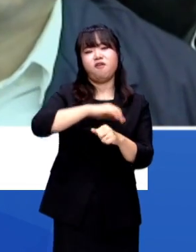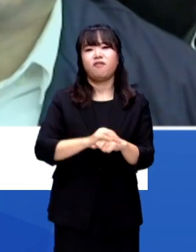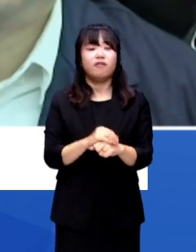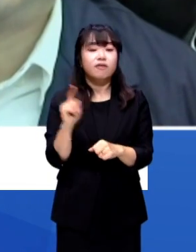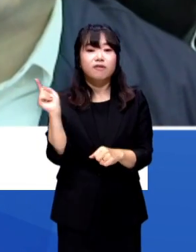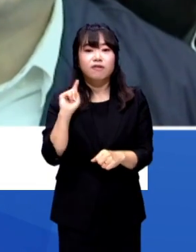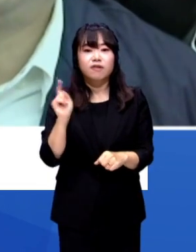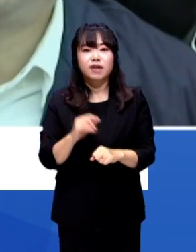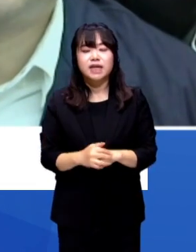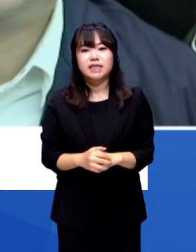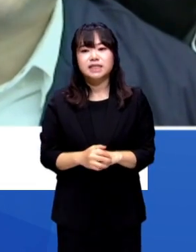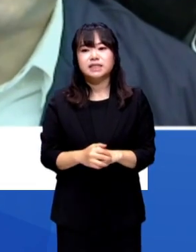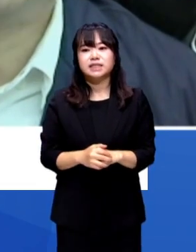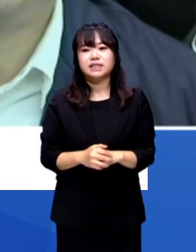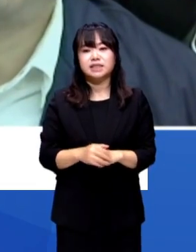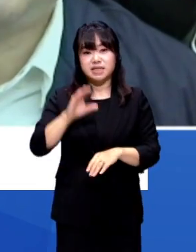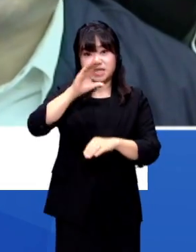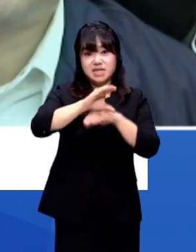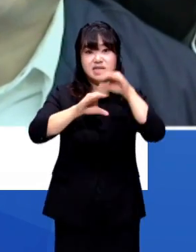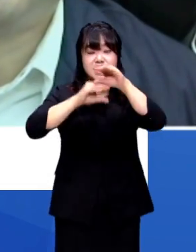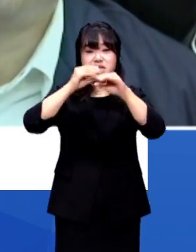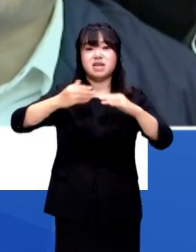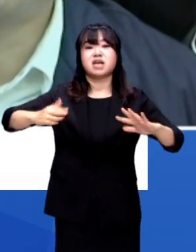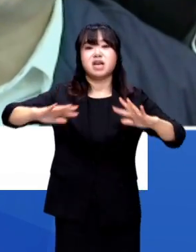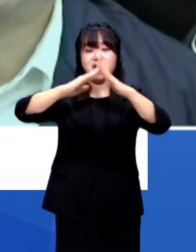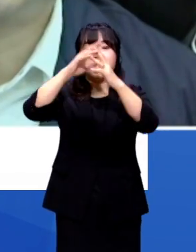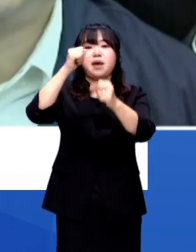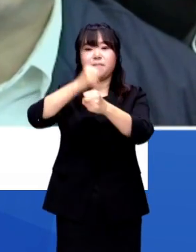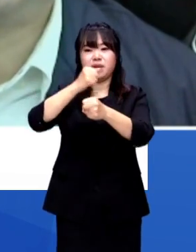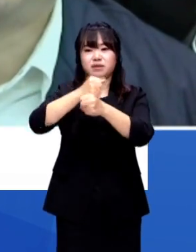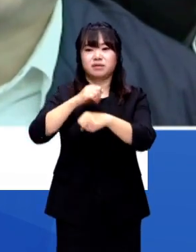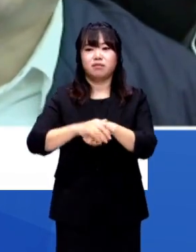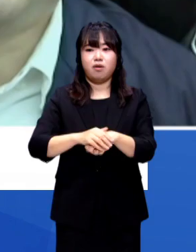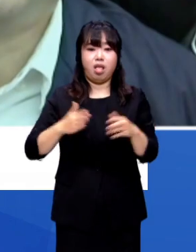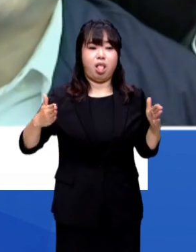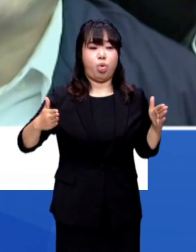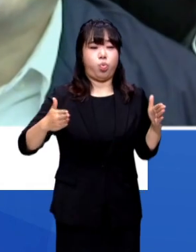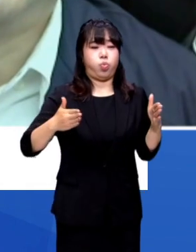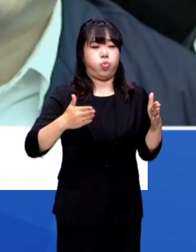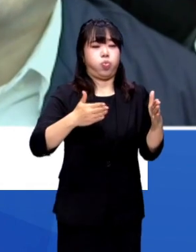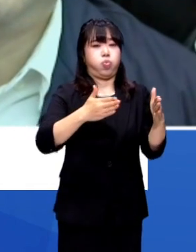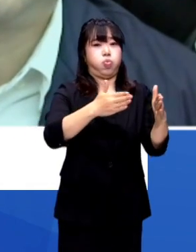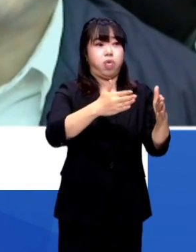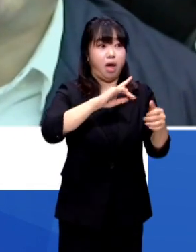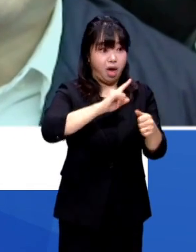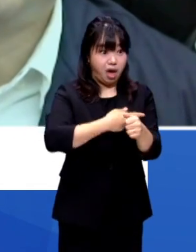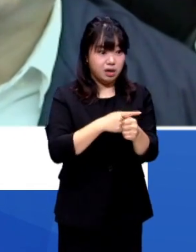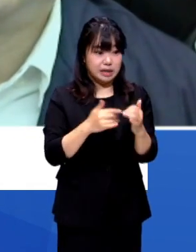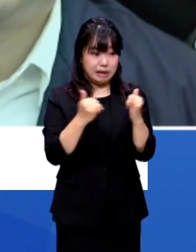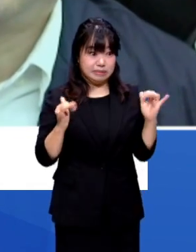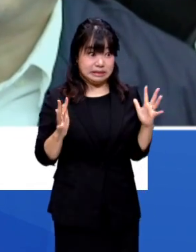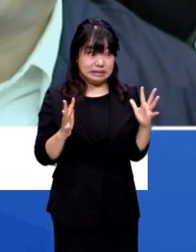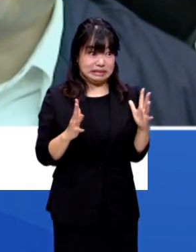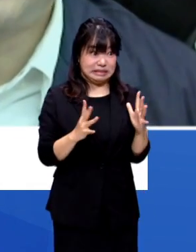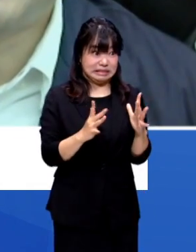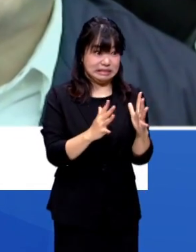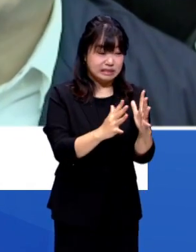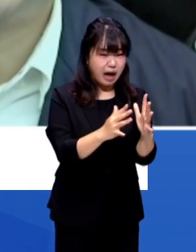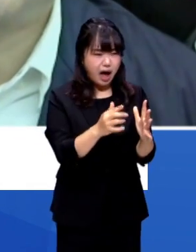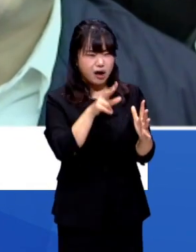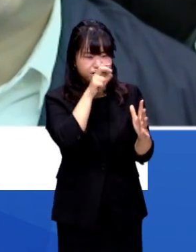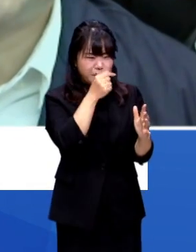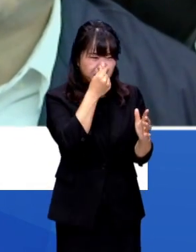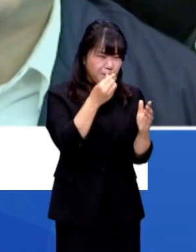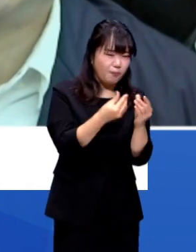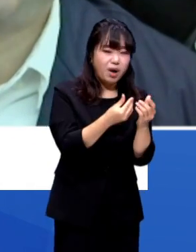사실 증축한 가설벽도 있었었고요. 병목 현상이 일어날 수밖에 없는 현상. 그다음에